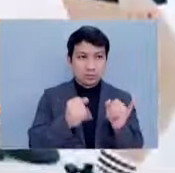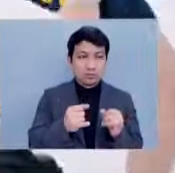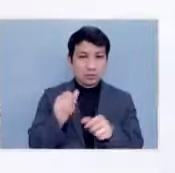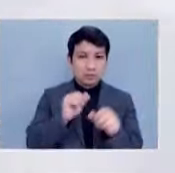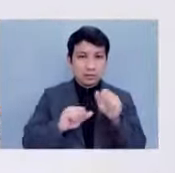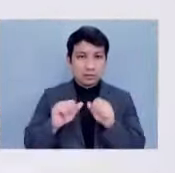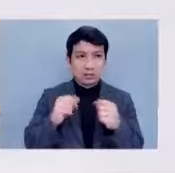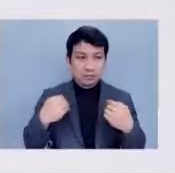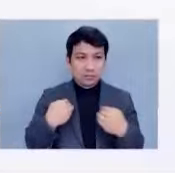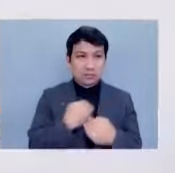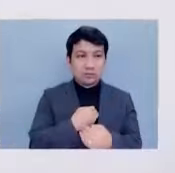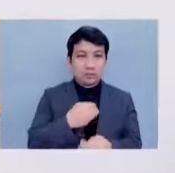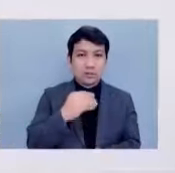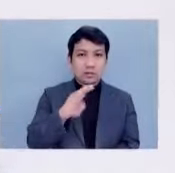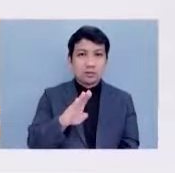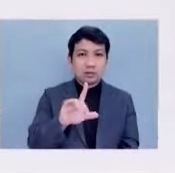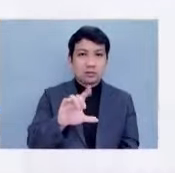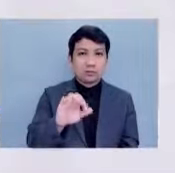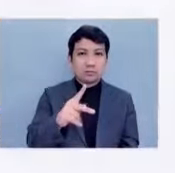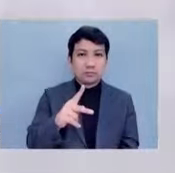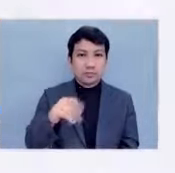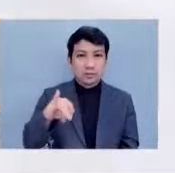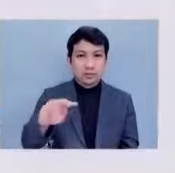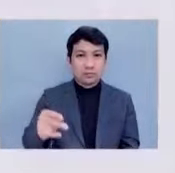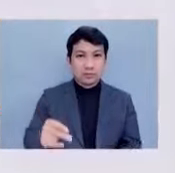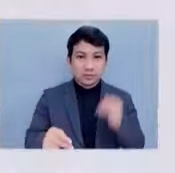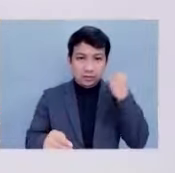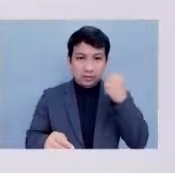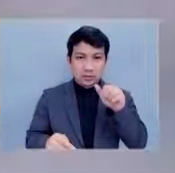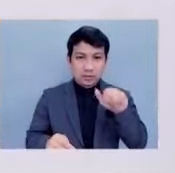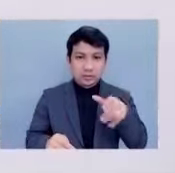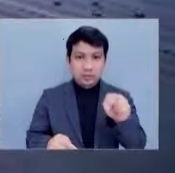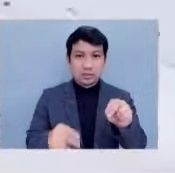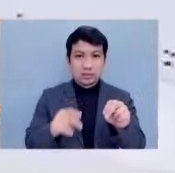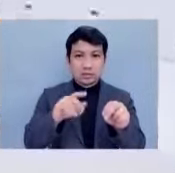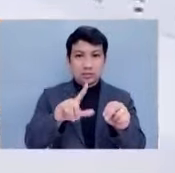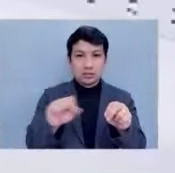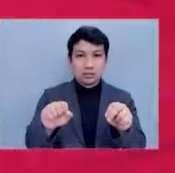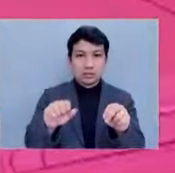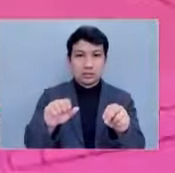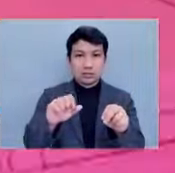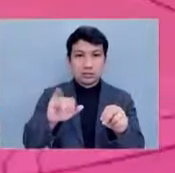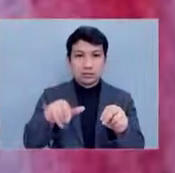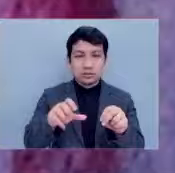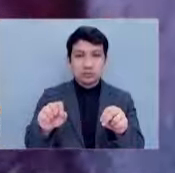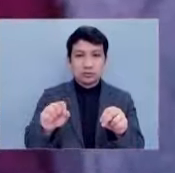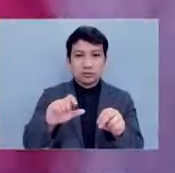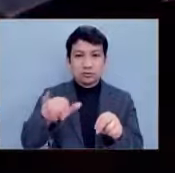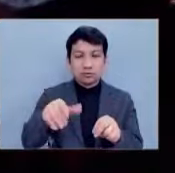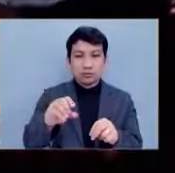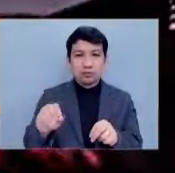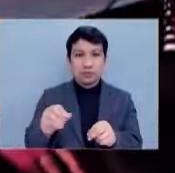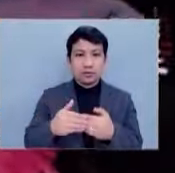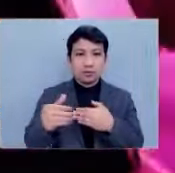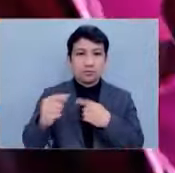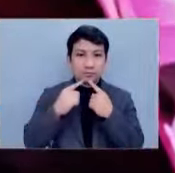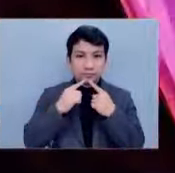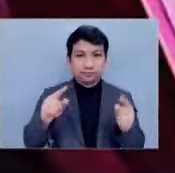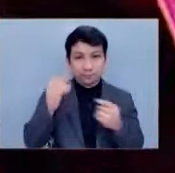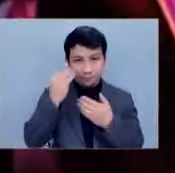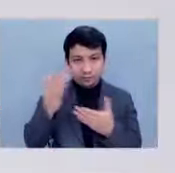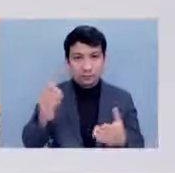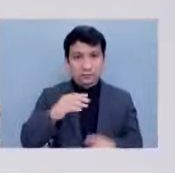ng Blackpink na sina Jennie, Lisa, Jisoo at Rosé. Bago ito, nauna nang ibinalita ni Jennie